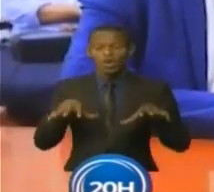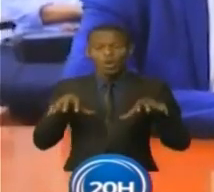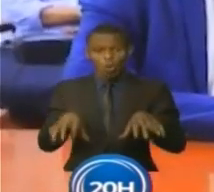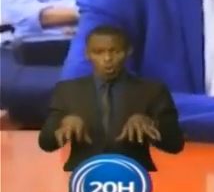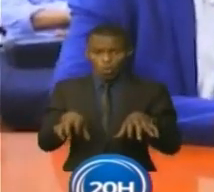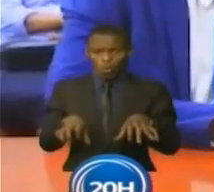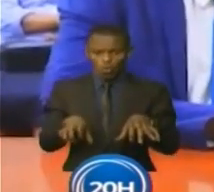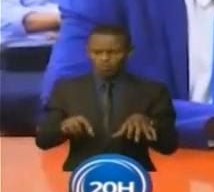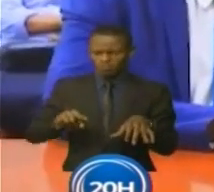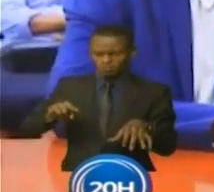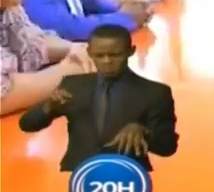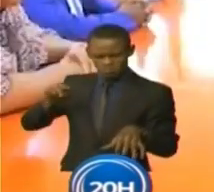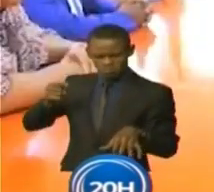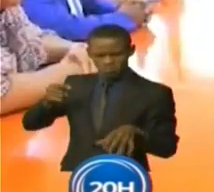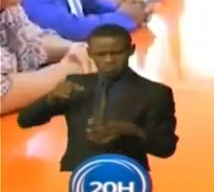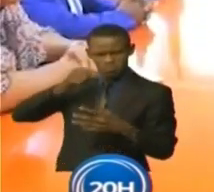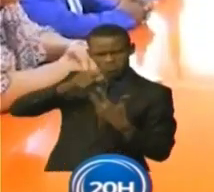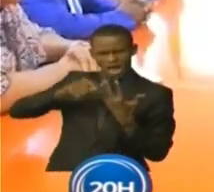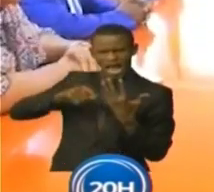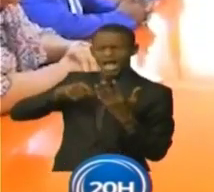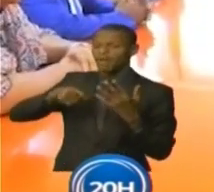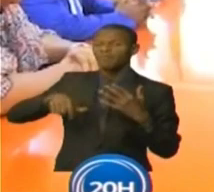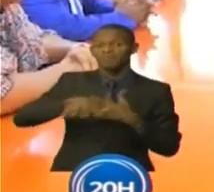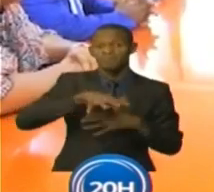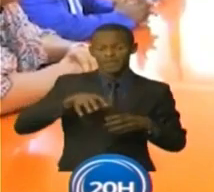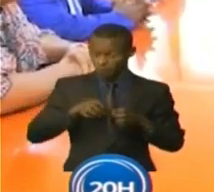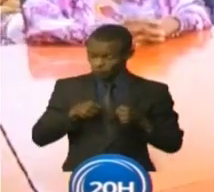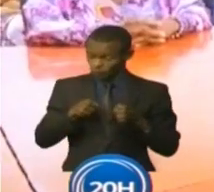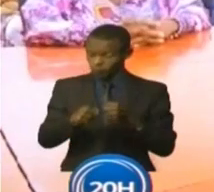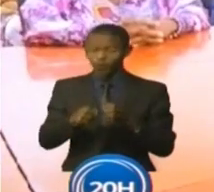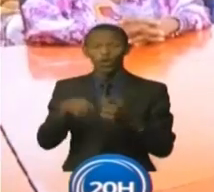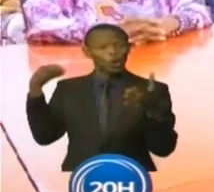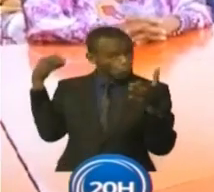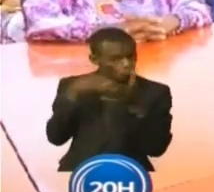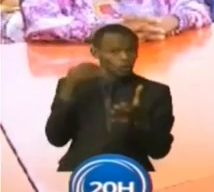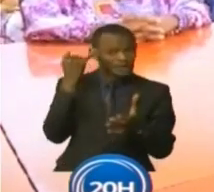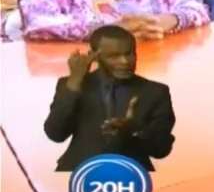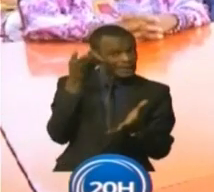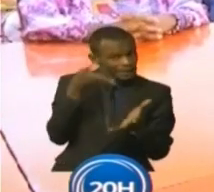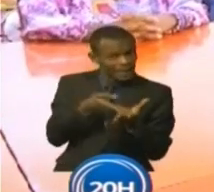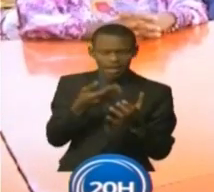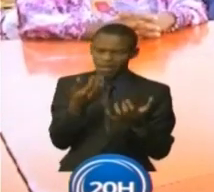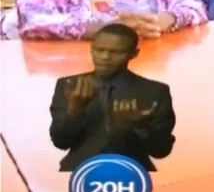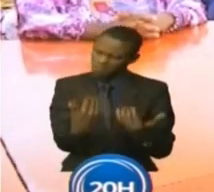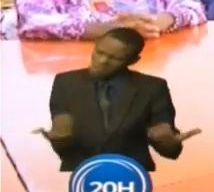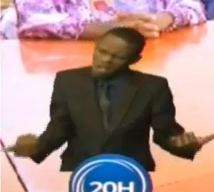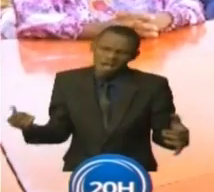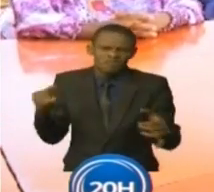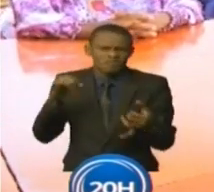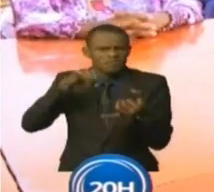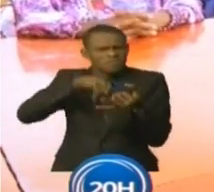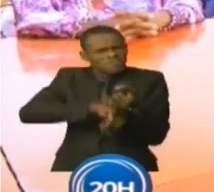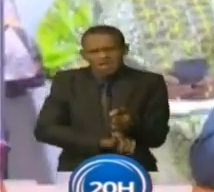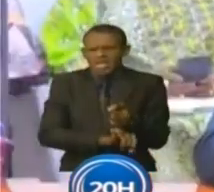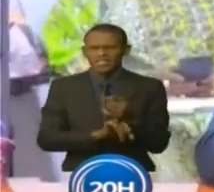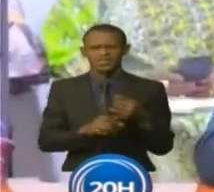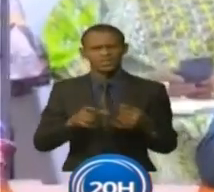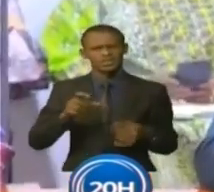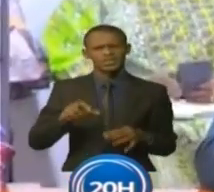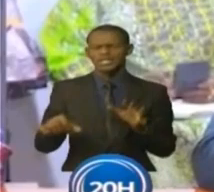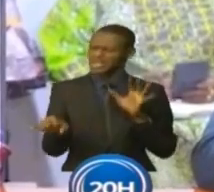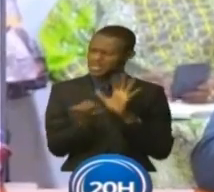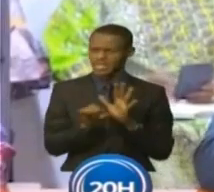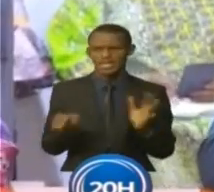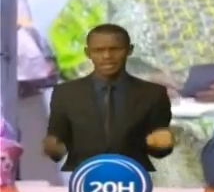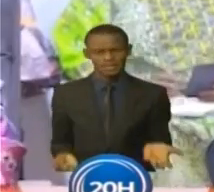une stratégie nationale. Le vice-premier ministre, ministre des Affaires étrangères et de la francophonie, qui était très content